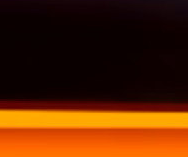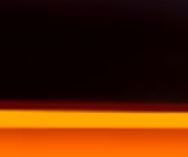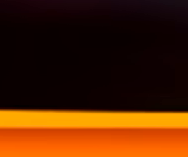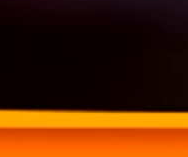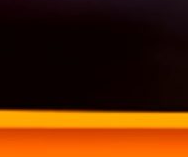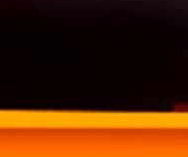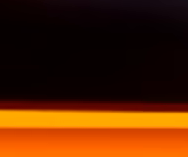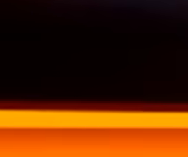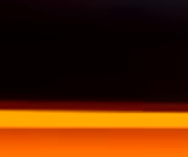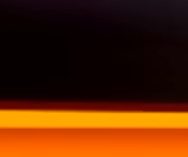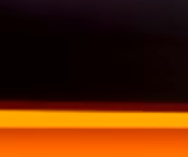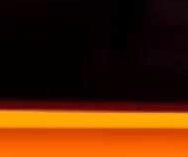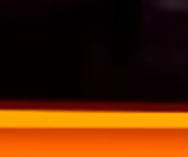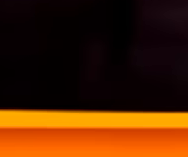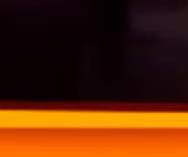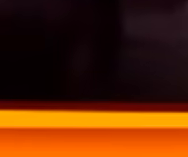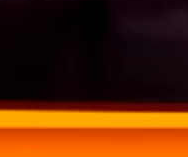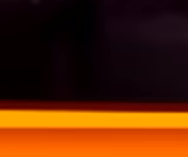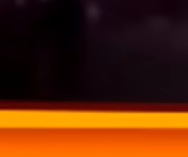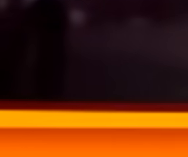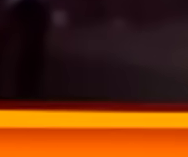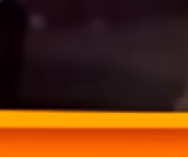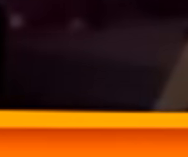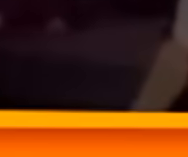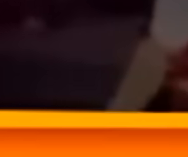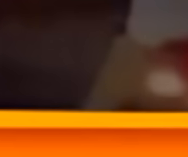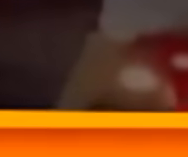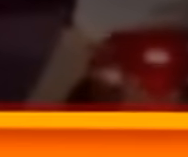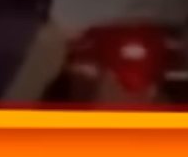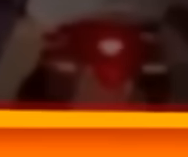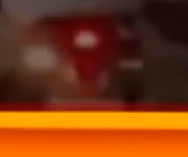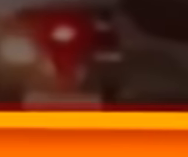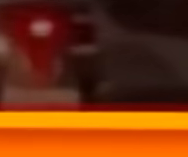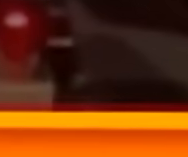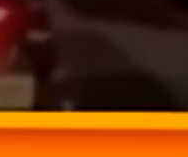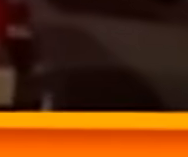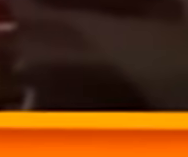Gumanti naman ng sipa ang siklista sa motor ng rider.